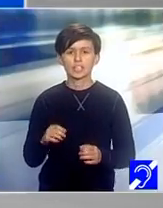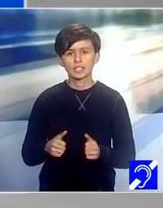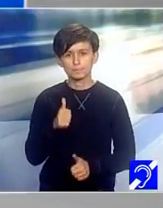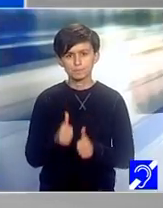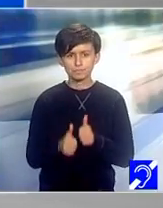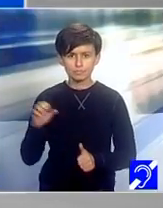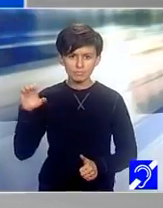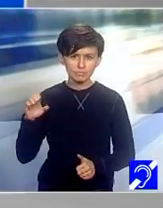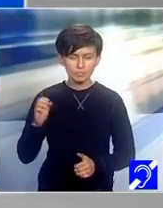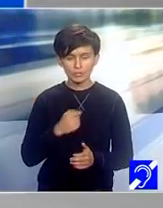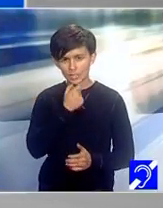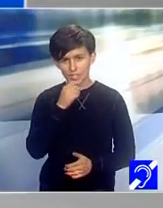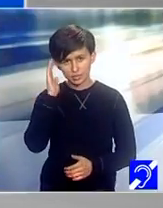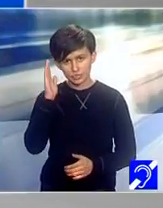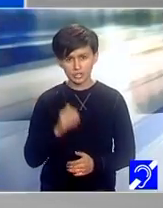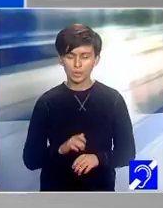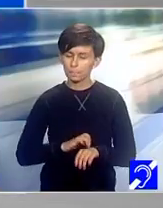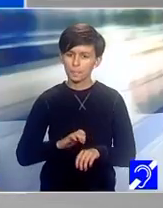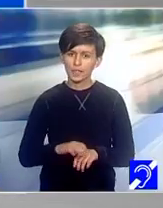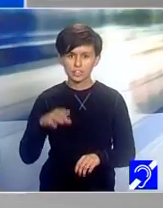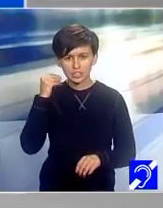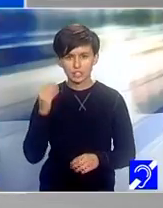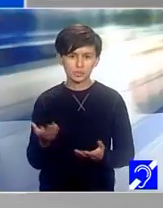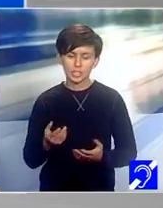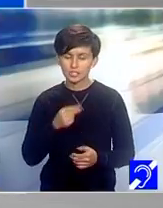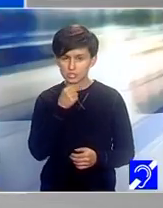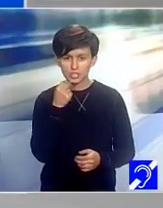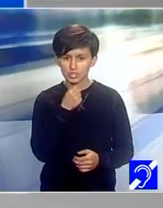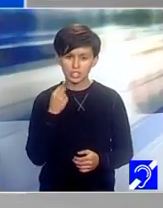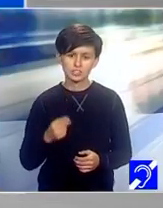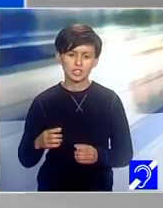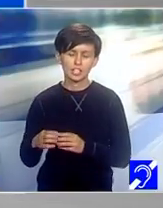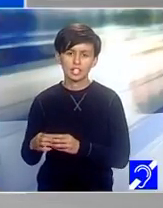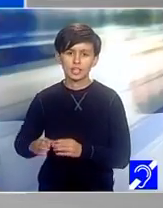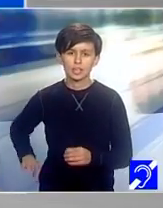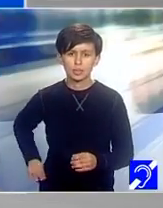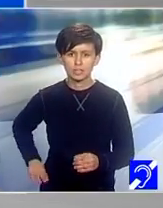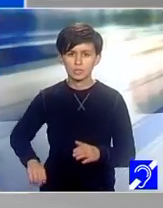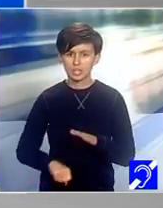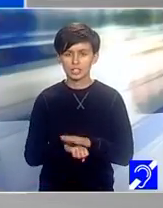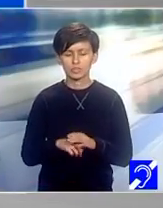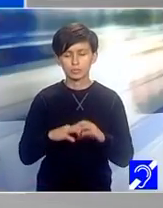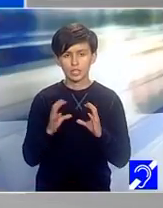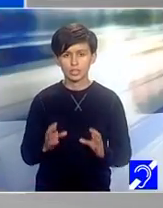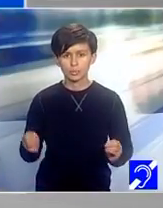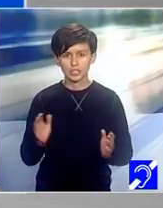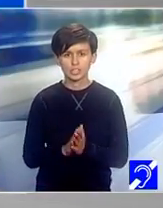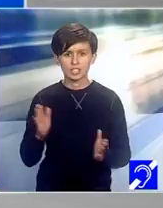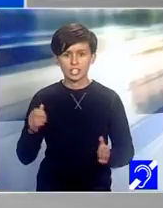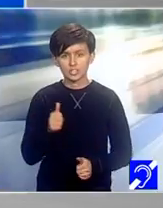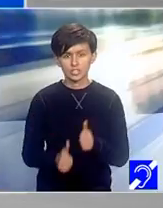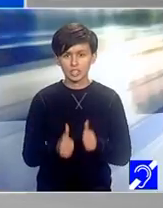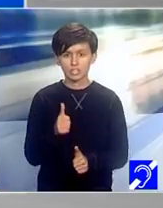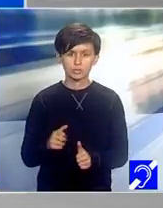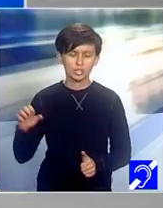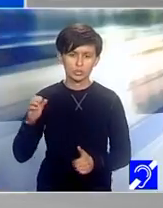viitor. Încercăm să aflăm acum care sunt șansele echipei naționale feminine de fotbal a României să se califice la turneul final, sau